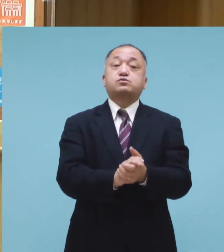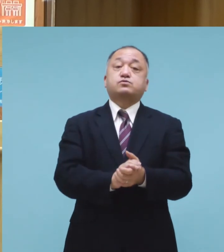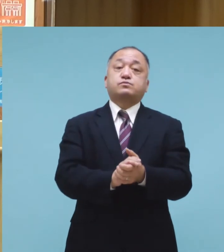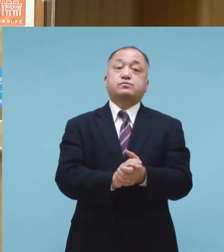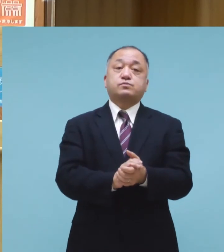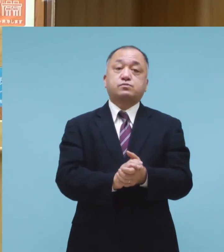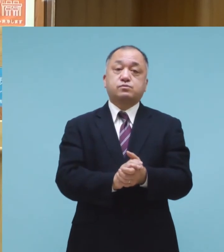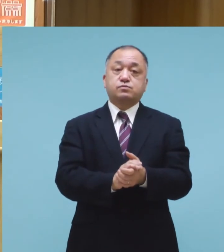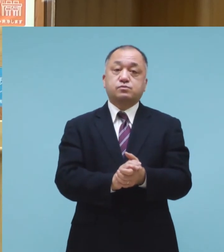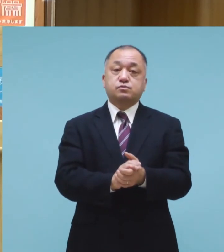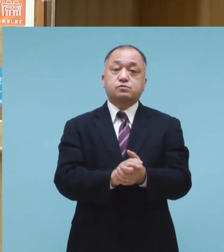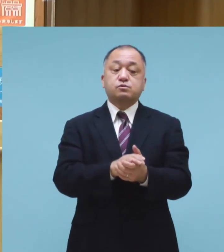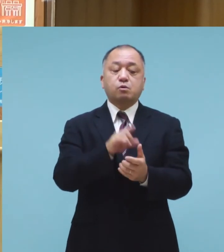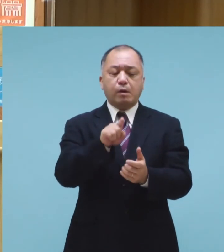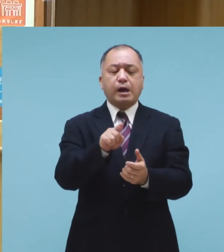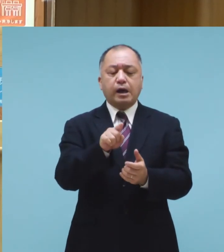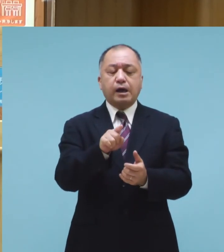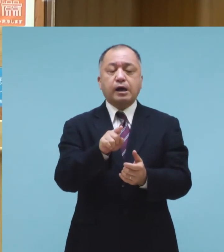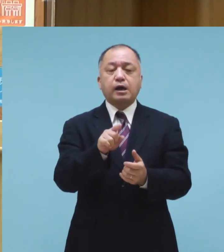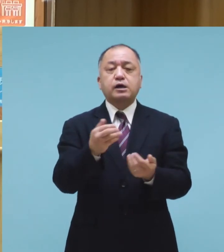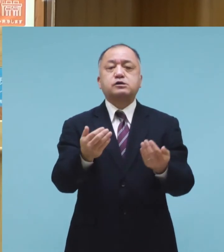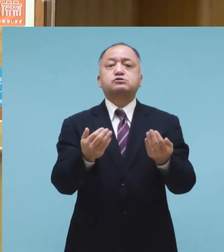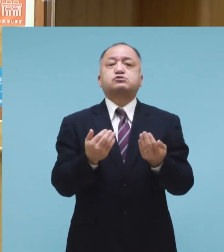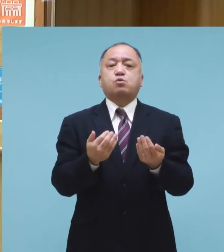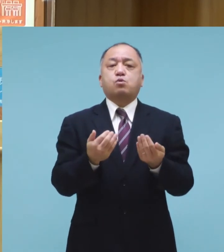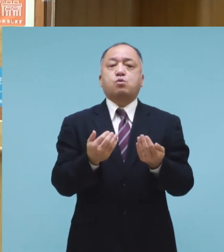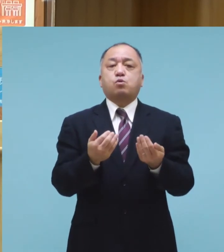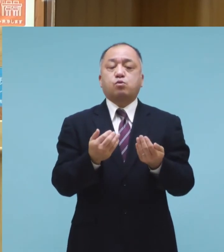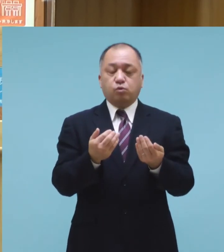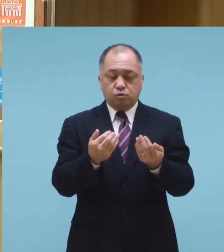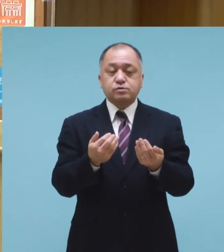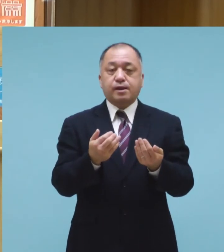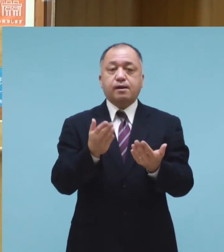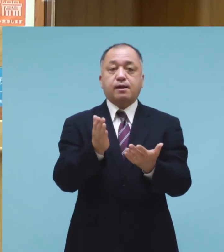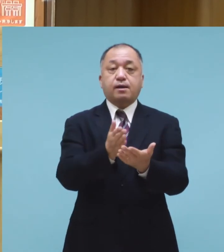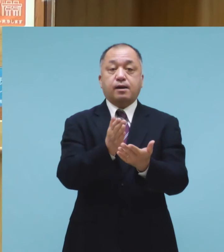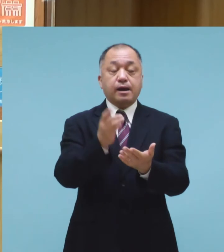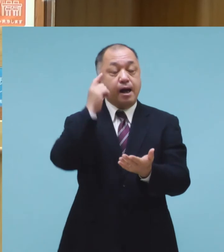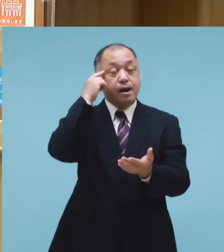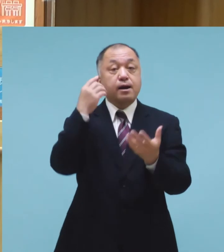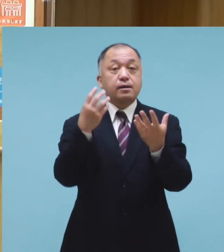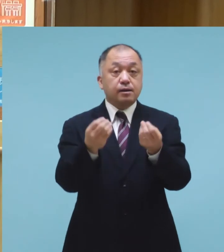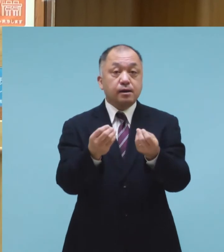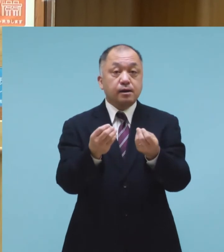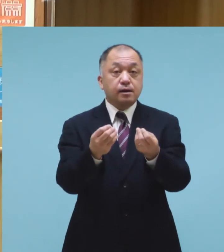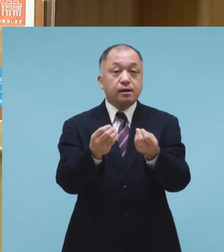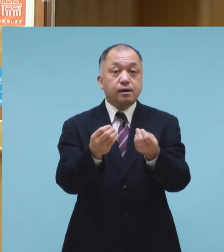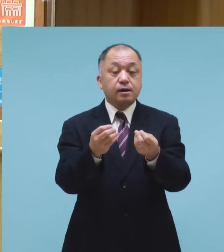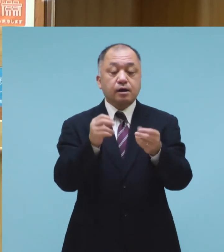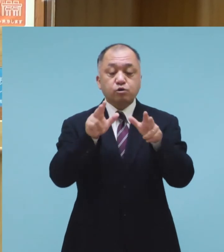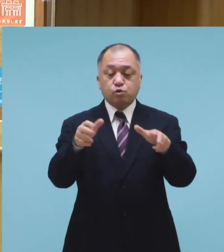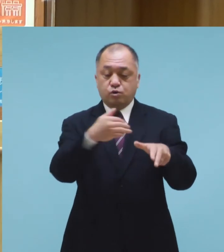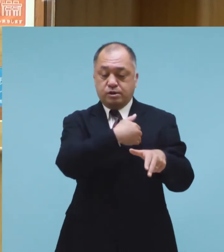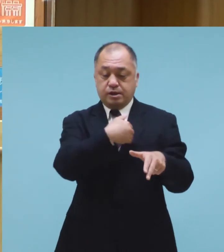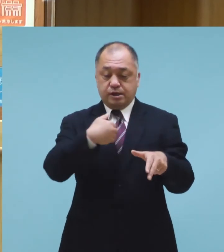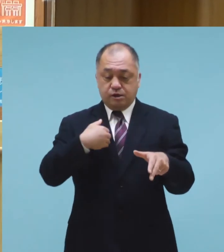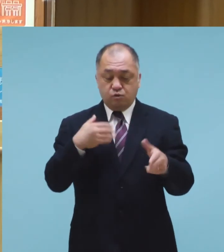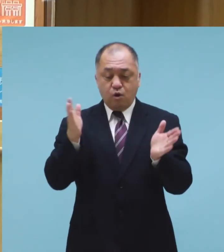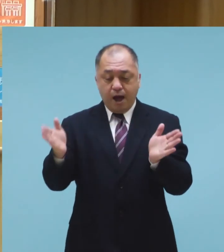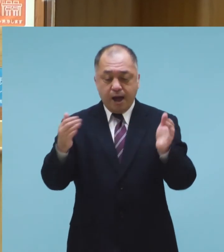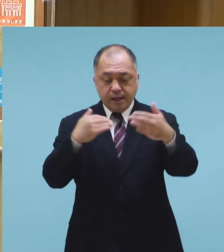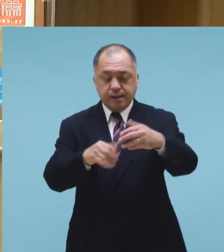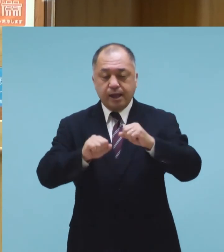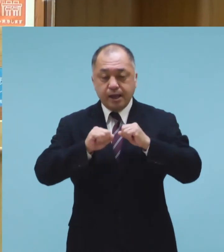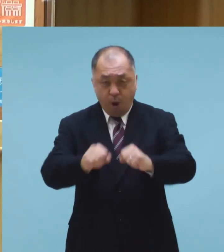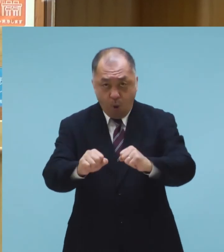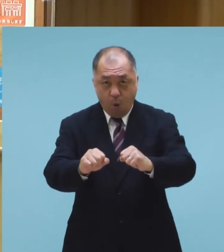必要だということを判断をしまして、行政の裁量の範囲内でそれをやろうということを私自身が